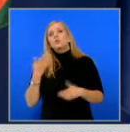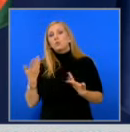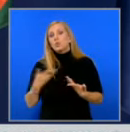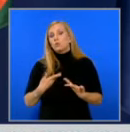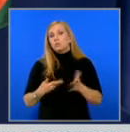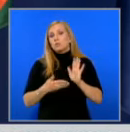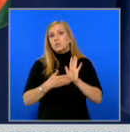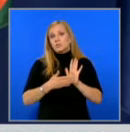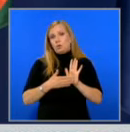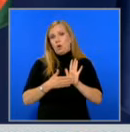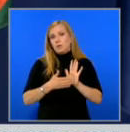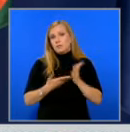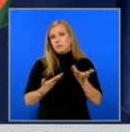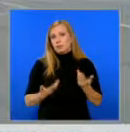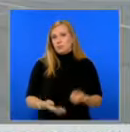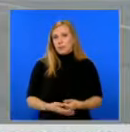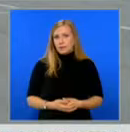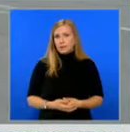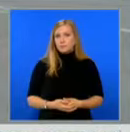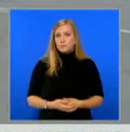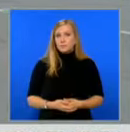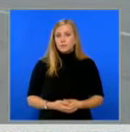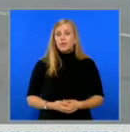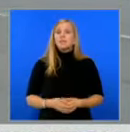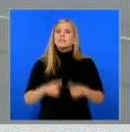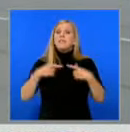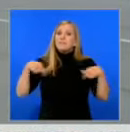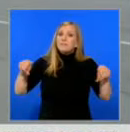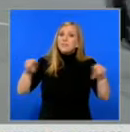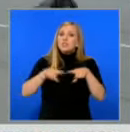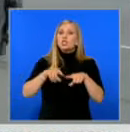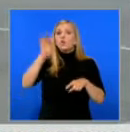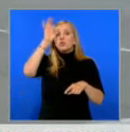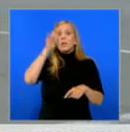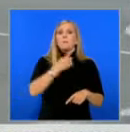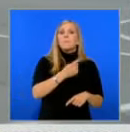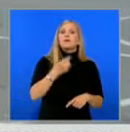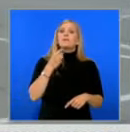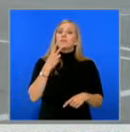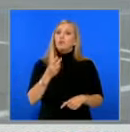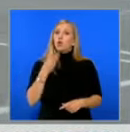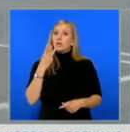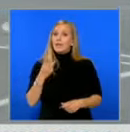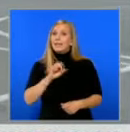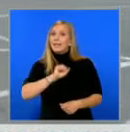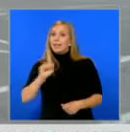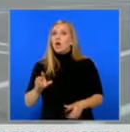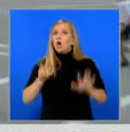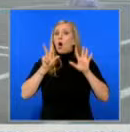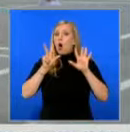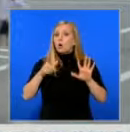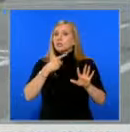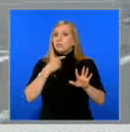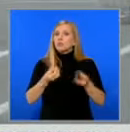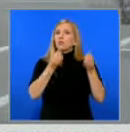удостоверени със съответните документи за всички ученици от първи втори трети четвърти и осми клас се отпускат еднократни